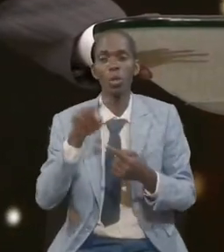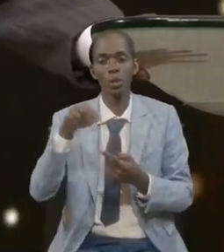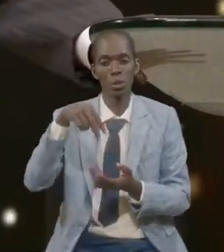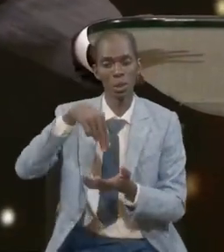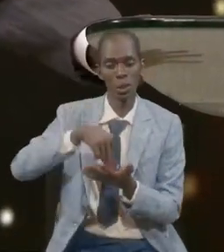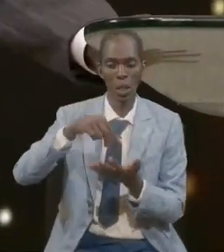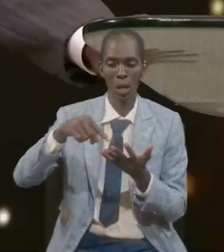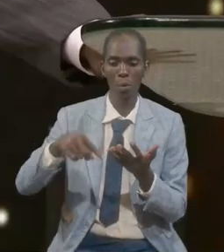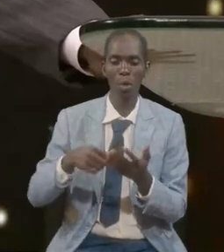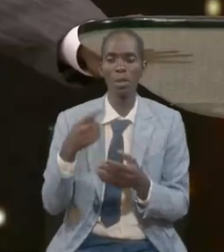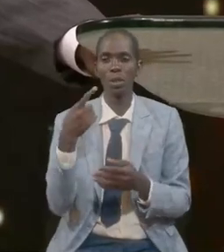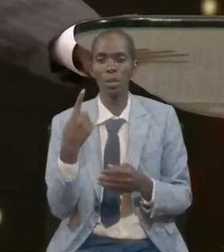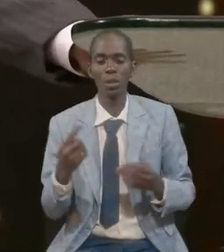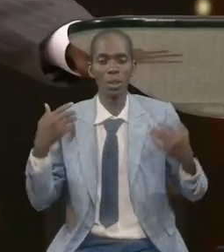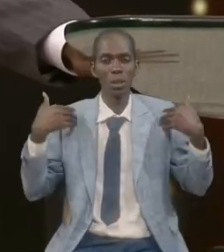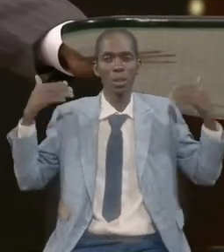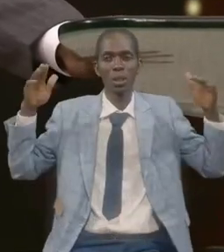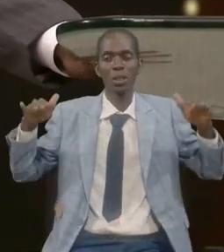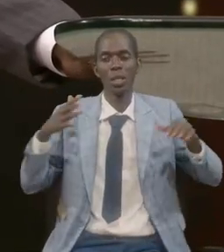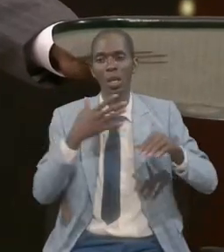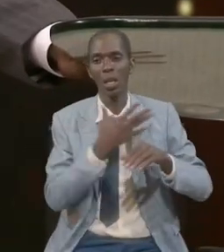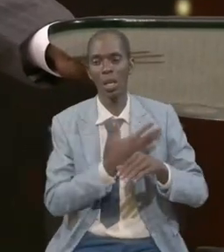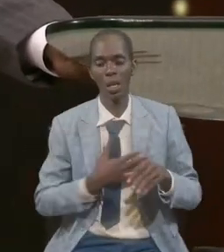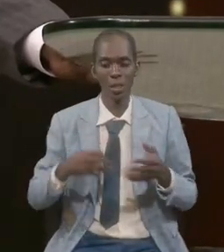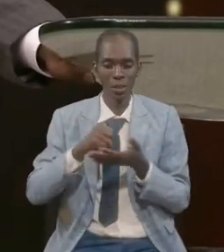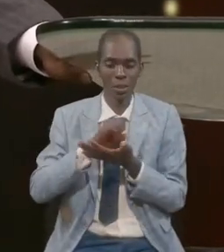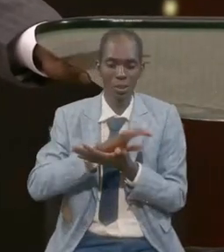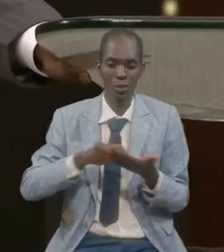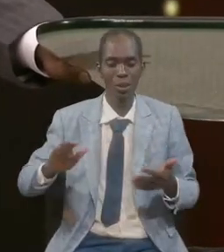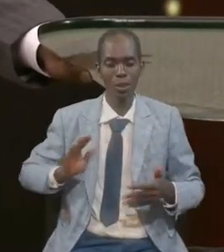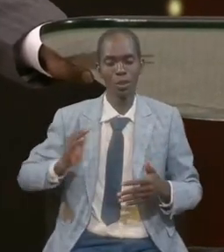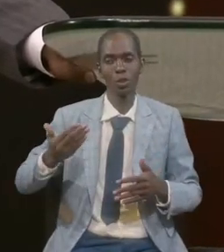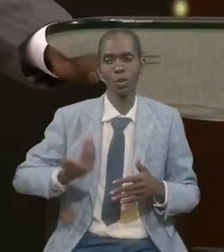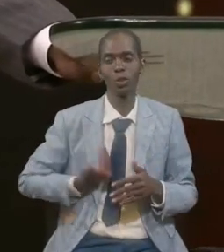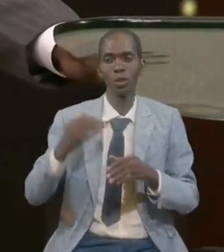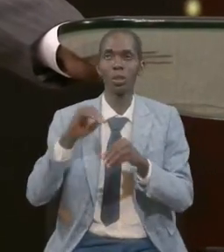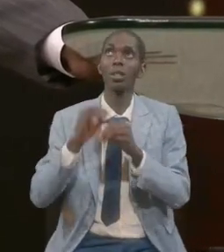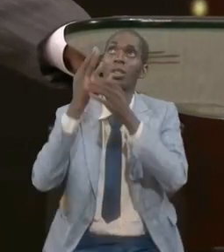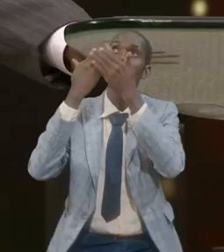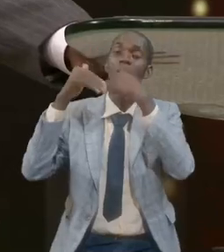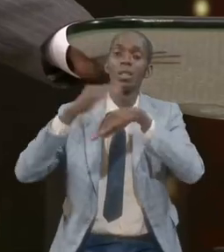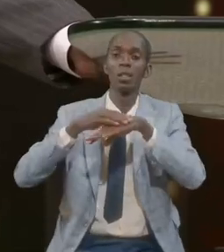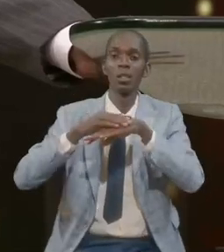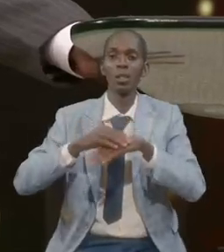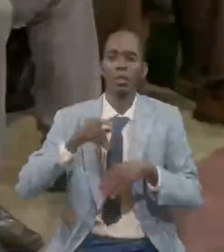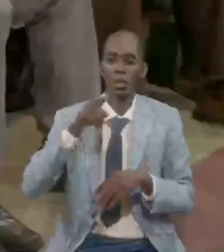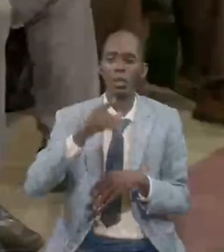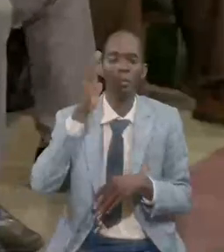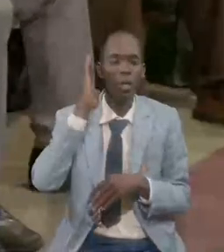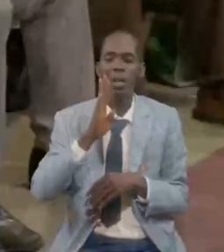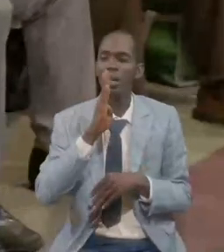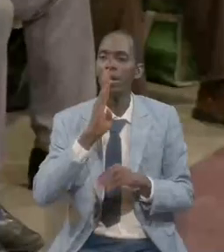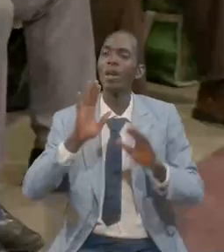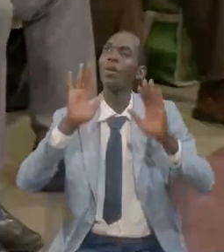serez avec les anges et les âmes sanctifiées, sauvées au ciel. Vous serez